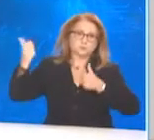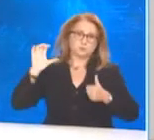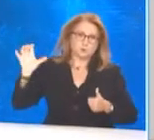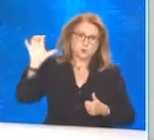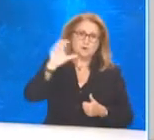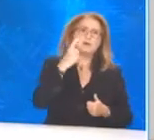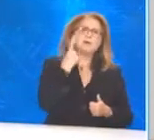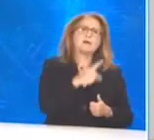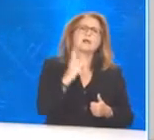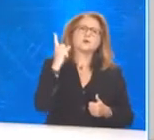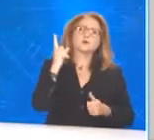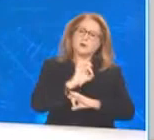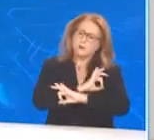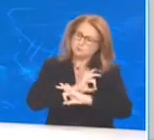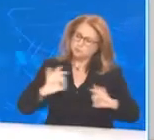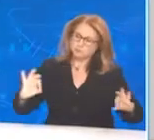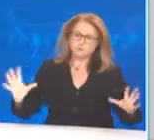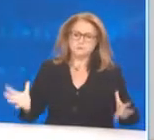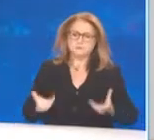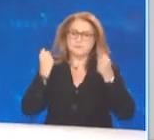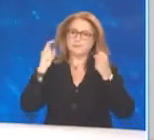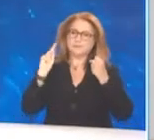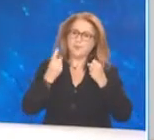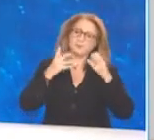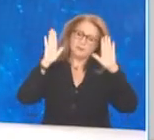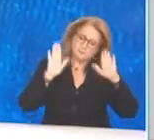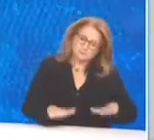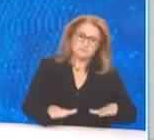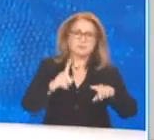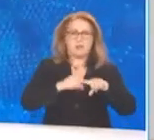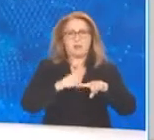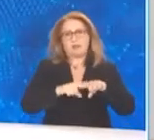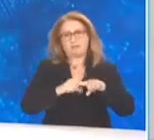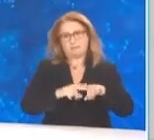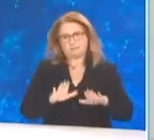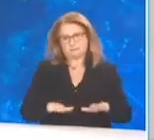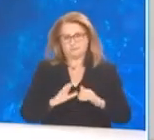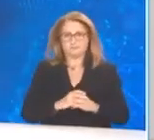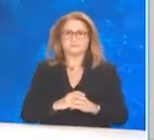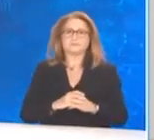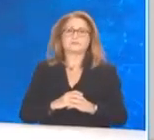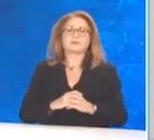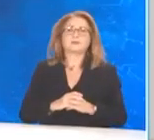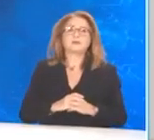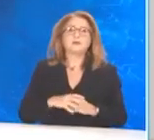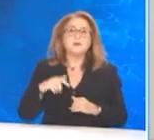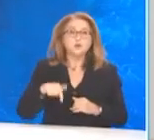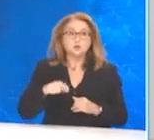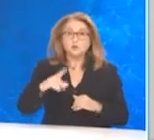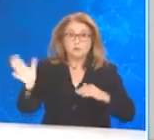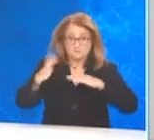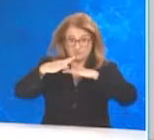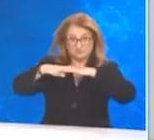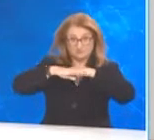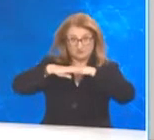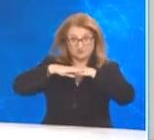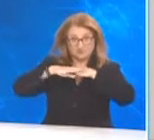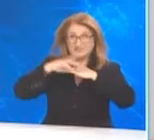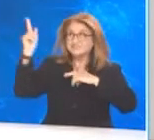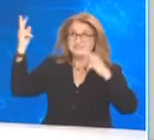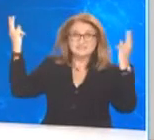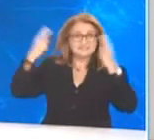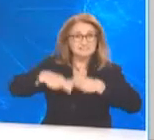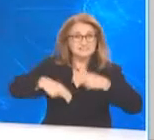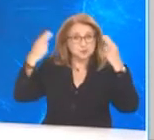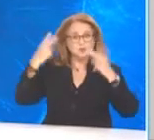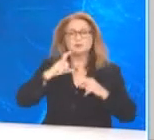ενεργά και παραμένουν στη χώρα μας. Όσον αφορά στα χερσαία σύνορα, υπενθυμίζεται η προσκόμιση αρνητικού μοριακού τεστ είναι υποχρεωτική